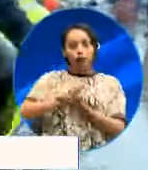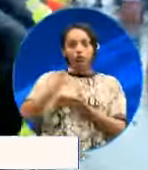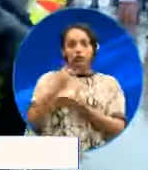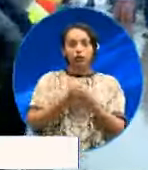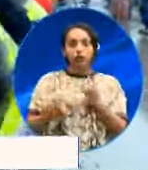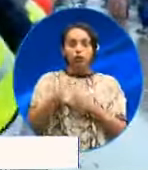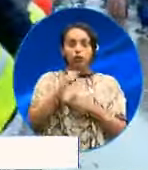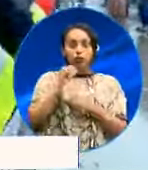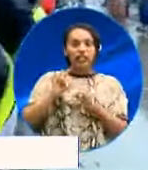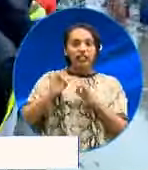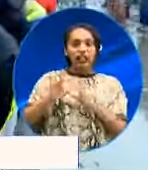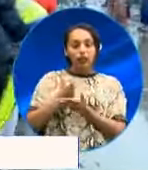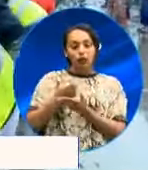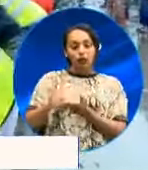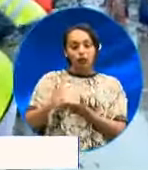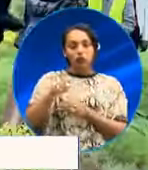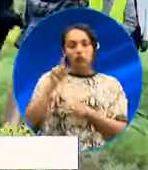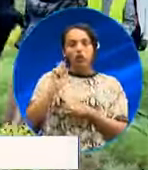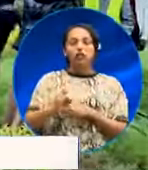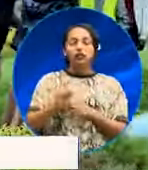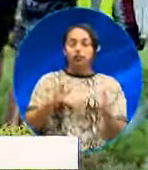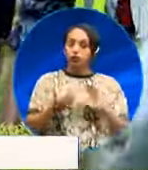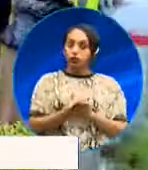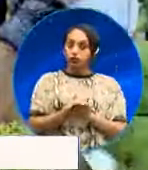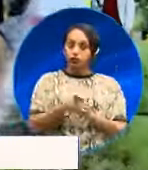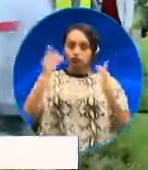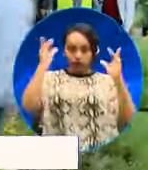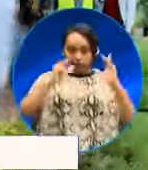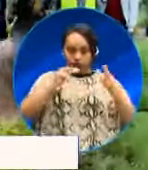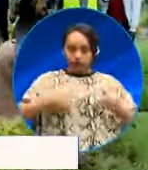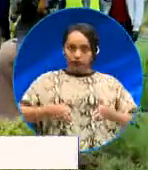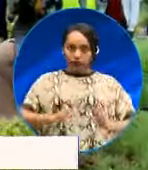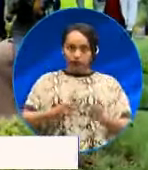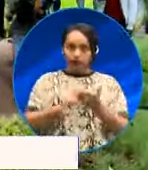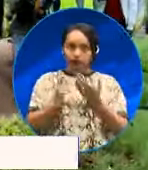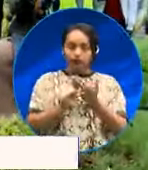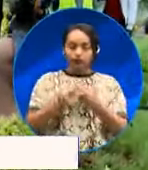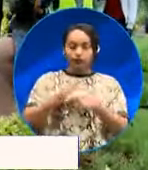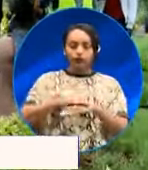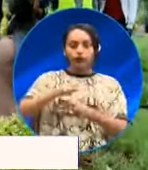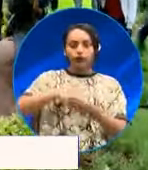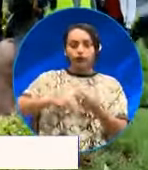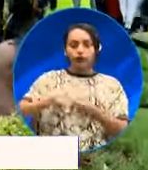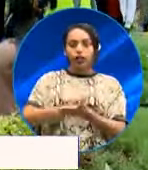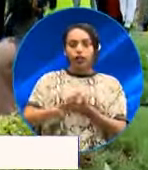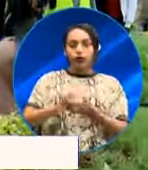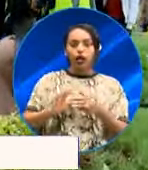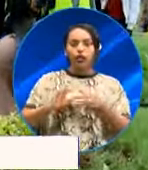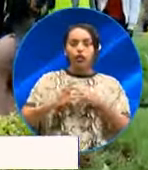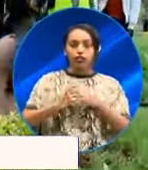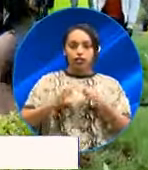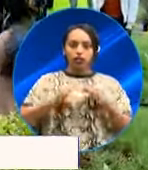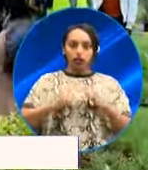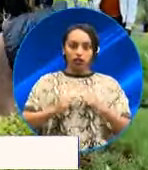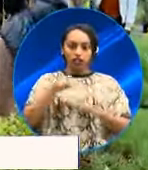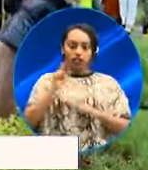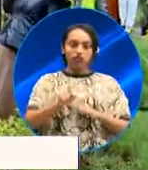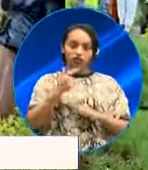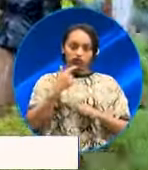ማጽዳት ብቻ ሳይሆን ጥላቻንም ማስወገድ የሚያስፈልግ በመሆኑ በክረምት በጎ ፍቃድ መርሃ ግብር አካባቢን እያጸዱ አንድነትን